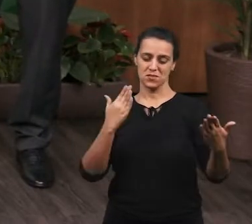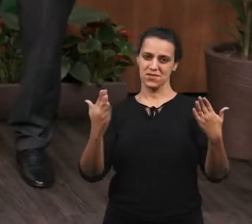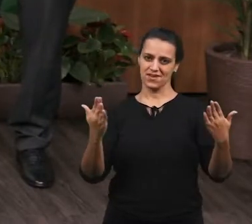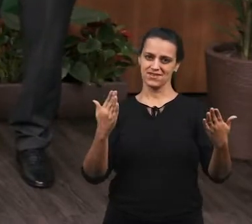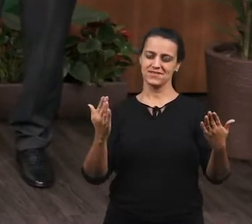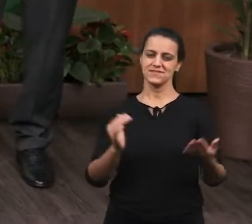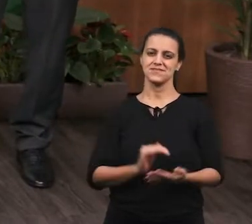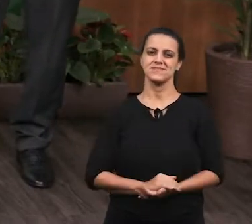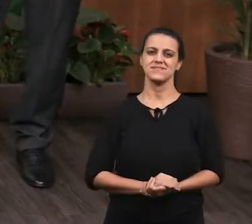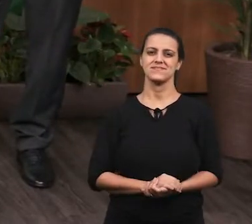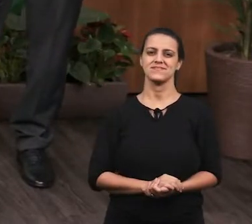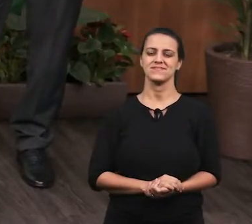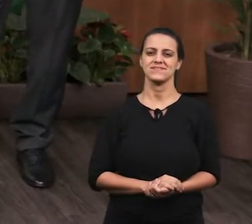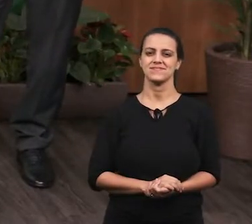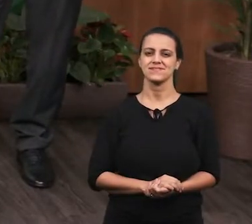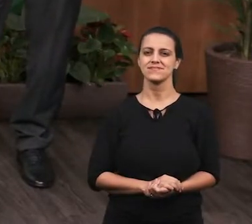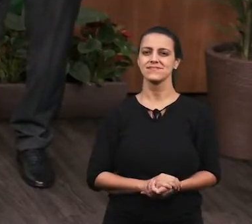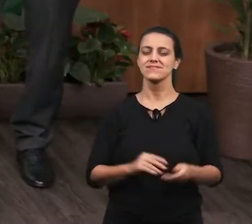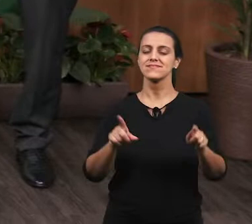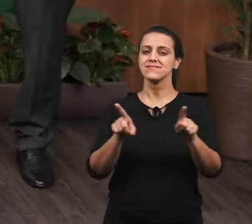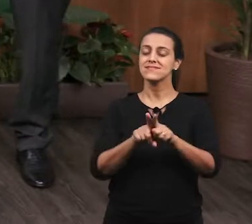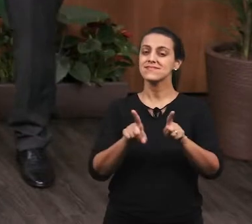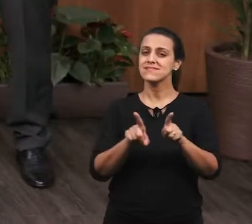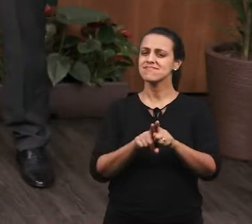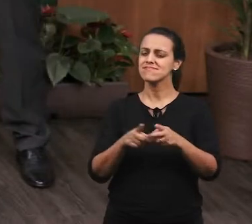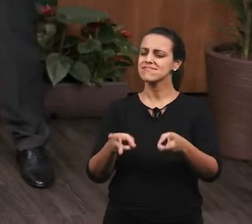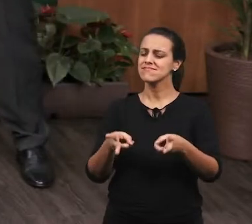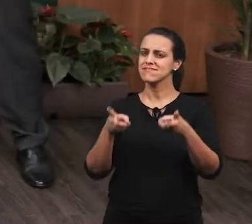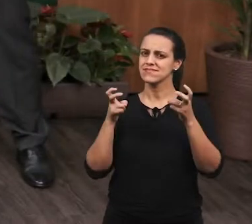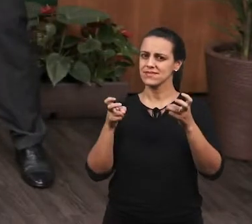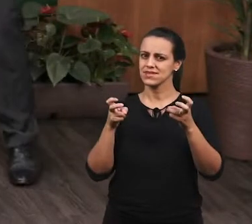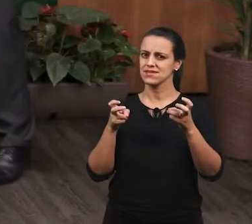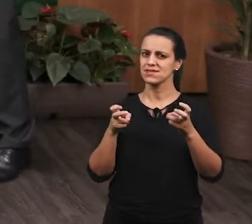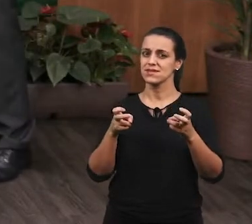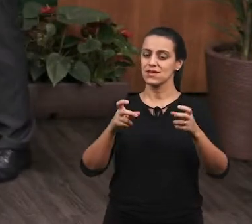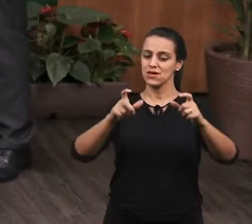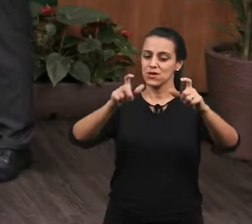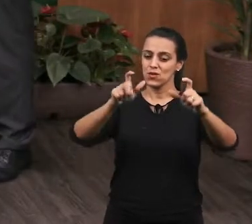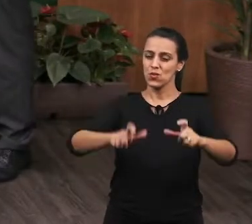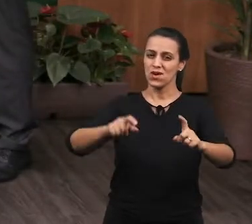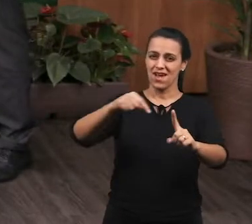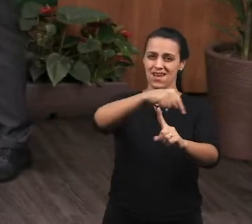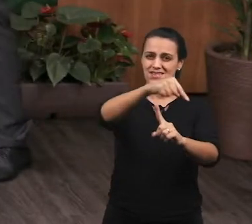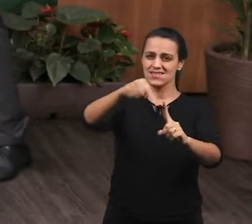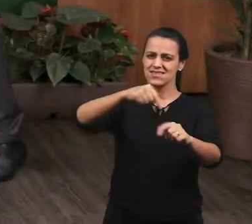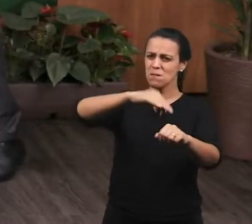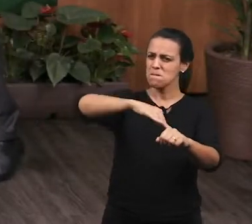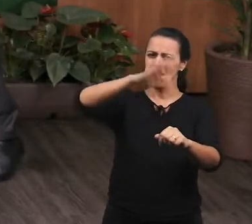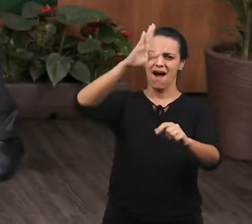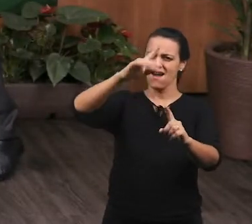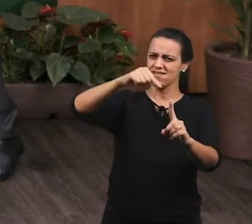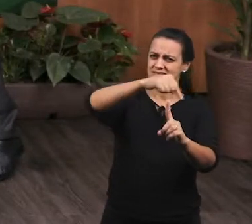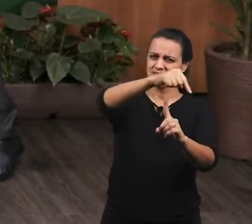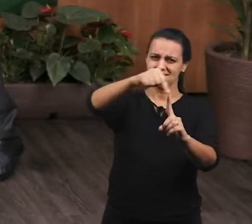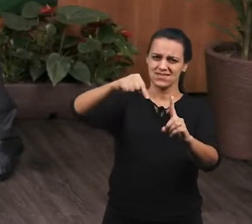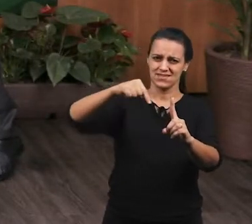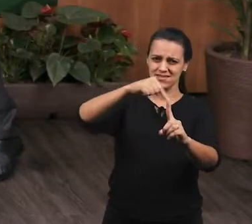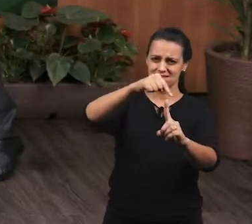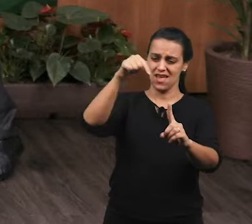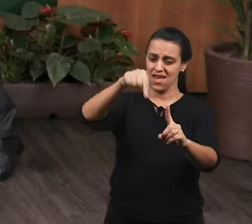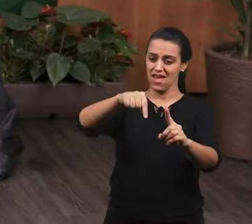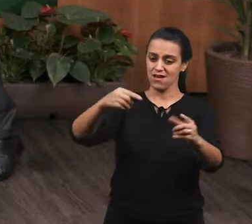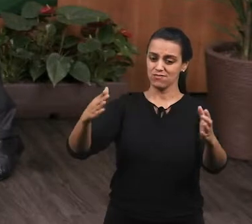царственность, которая представлена в золоте, которое облекало это дерево. Мы также видим, что